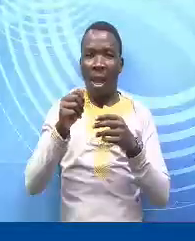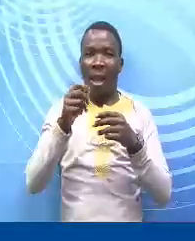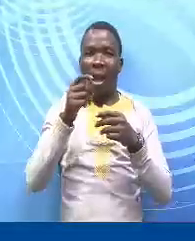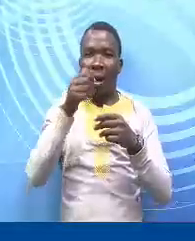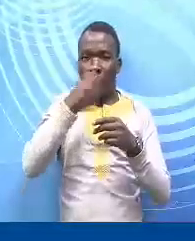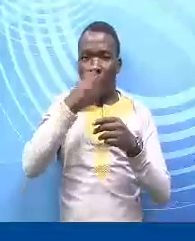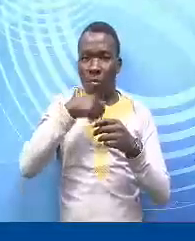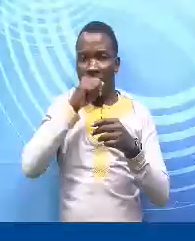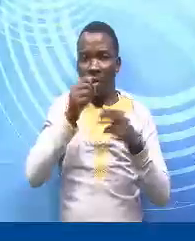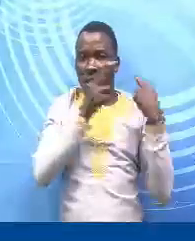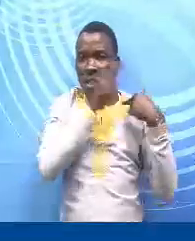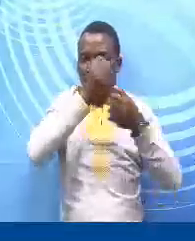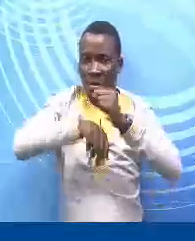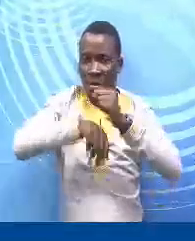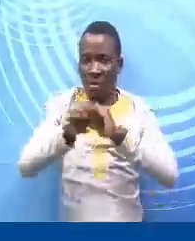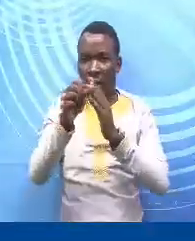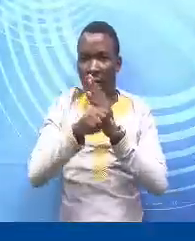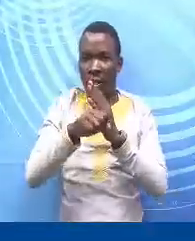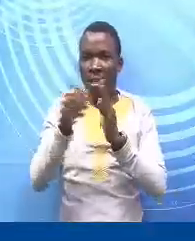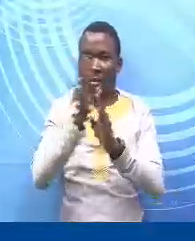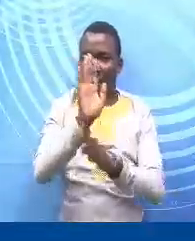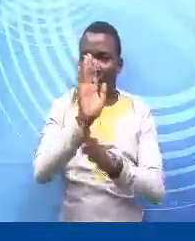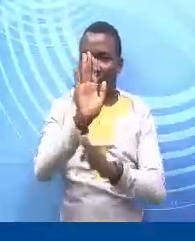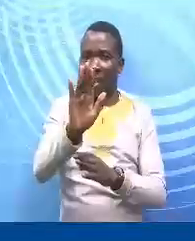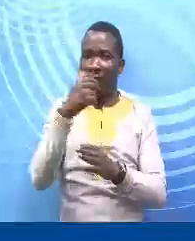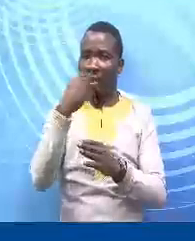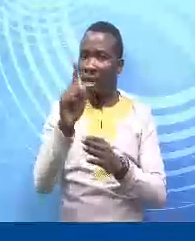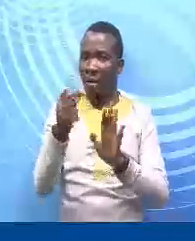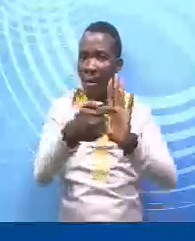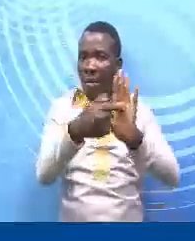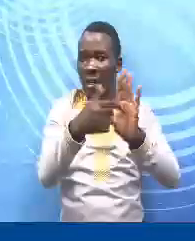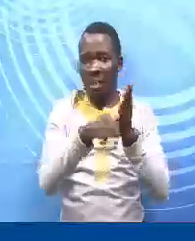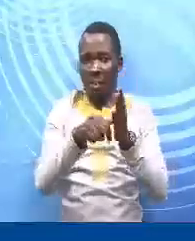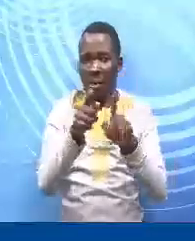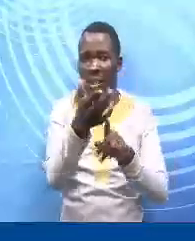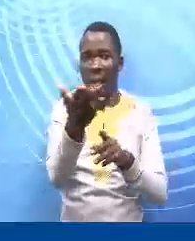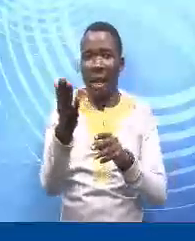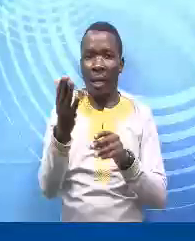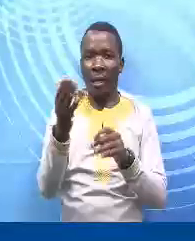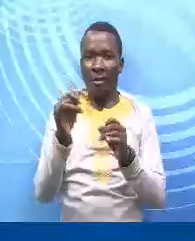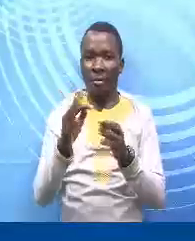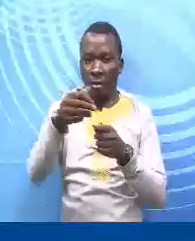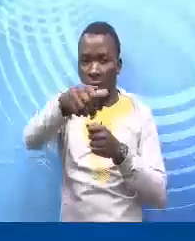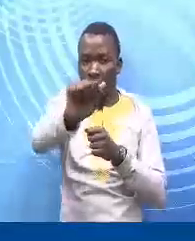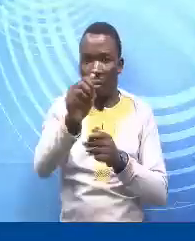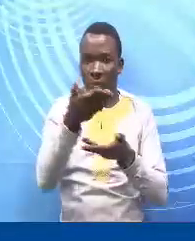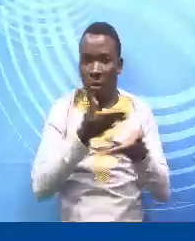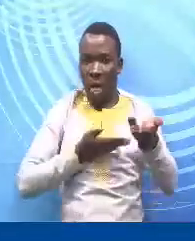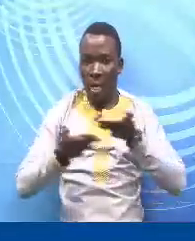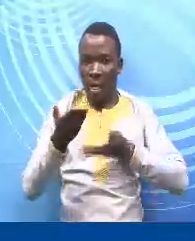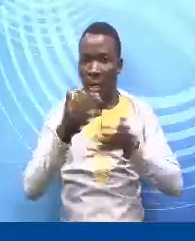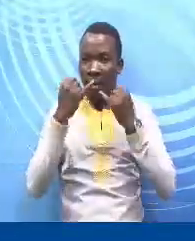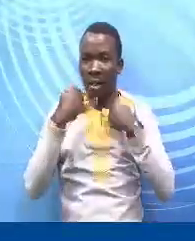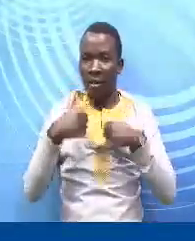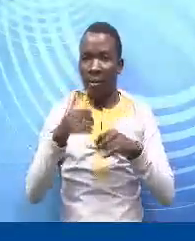Nyarugenge ku ruhande rwe yadutangarije ko naba aramugezaho icyo kirego cyangwa se icyo kibazo nubwo bo ubwo twaganiraga batubwiraga ko